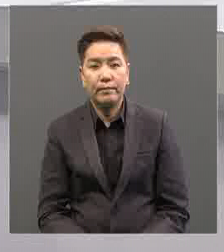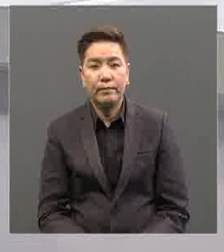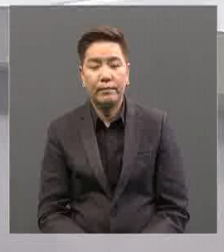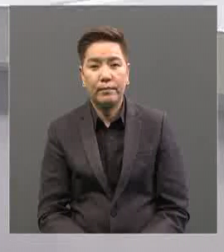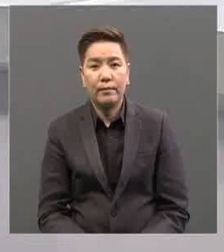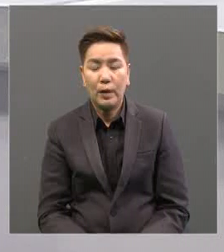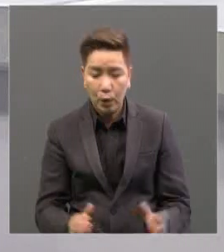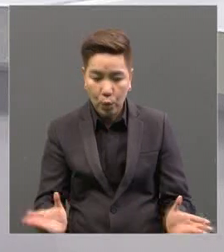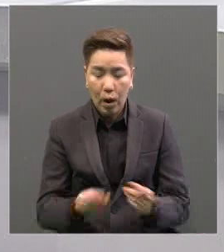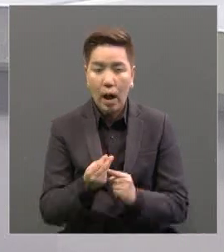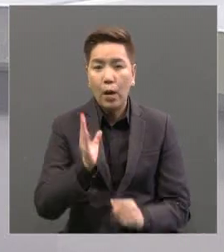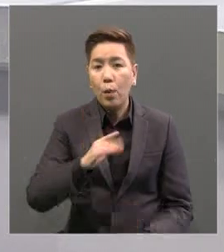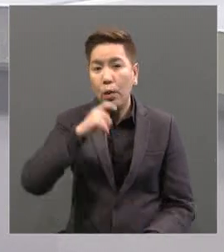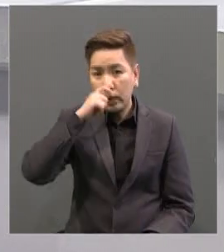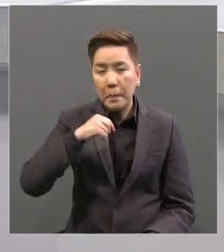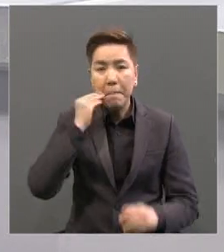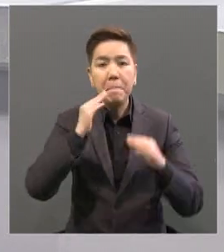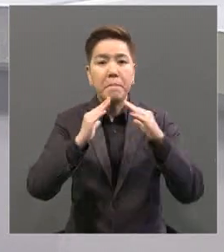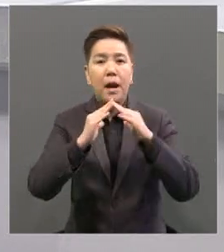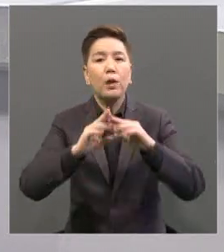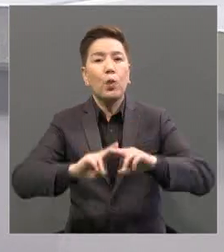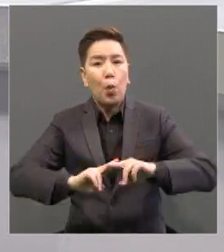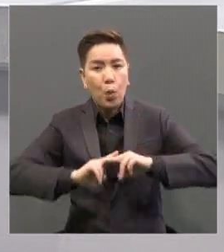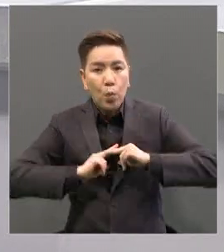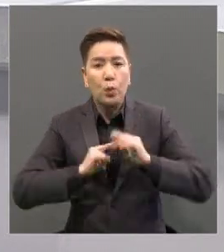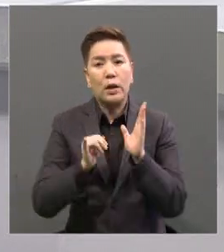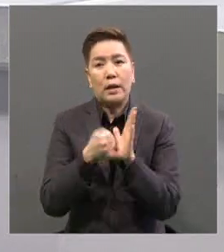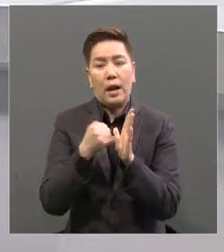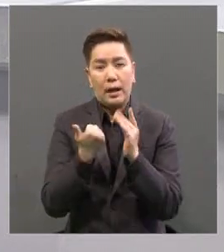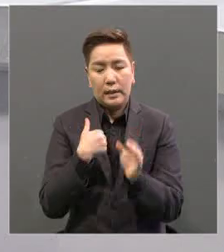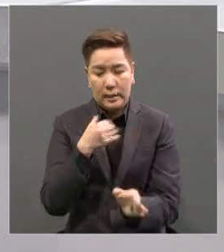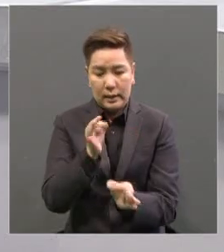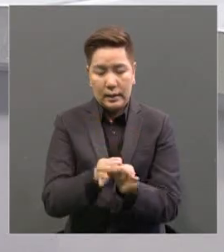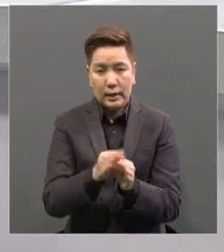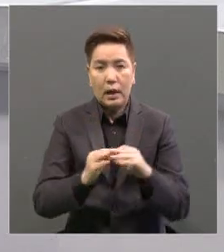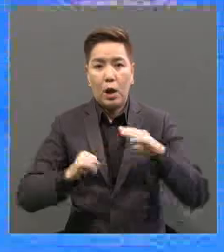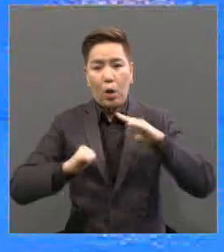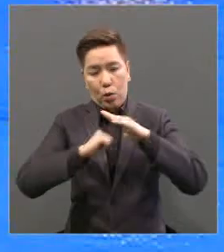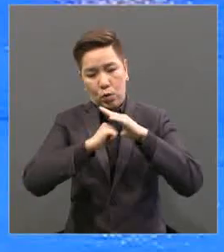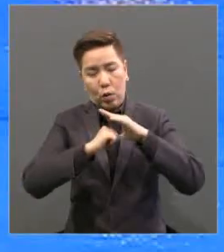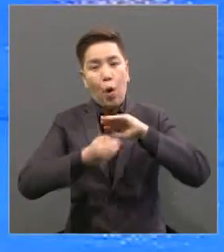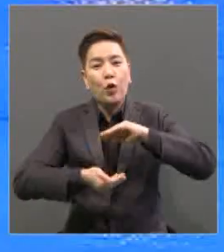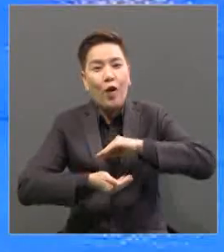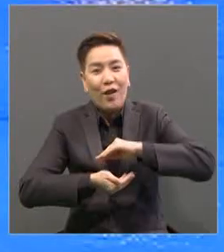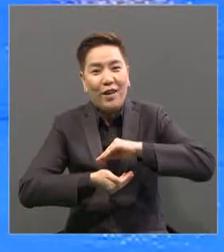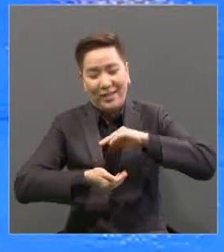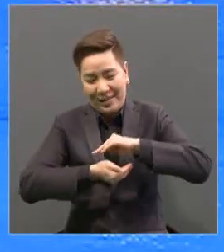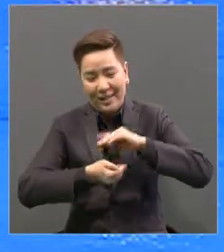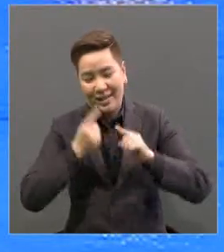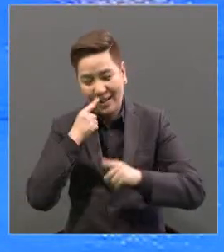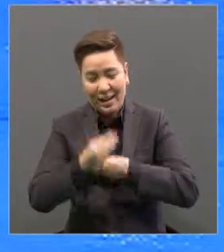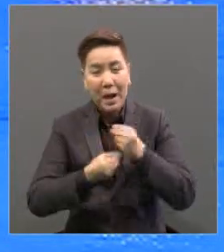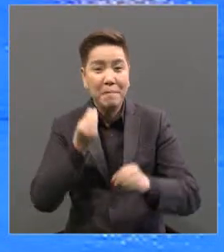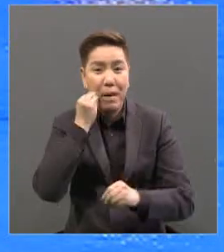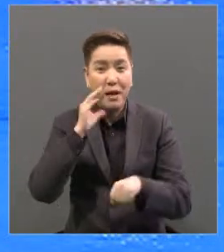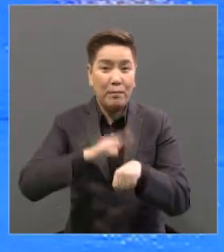และเพื่อเป็นการส่งเสริมให้คนไทยได้มีบ้านเป็นของตัวเองได้ง่ายขึ้นนะครับธนาคารอาคารสงเคราะห์หรือว่าธอสมีการจัดงานประมูล